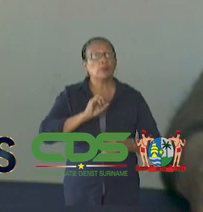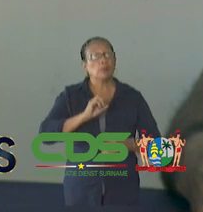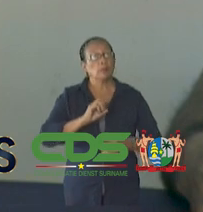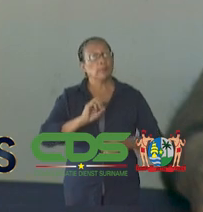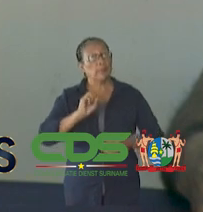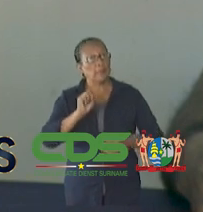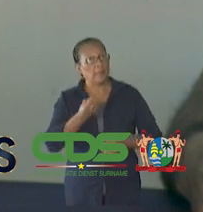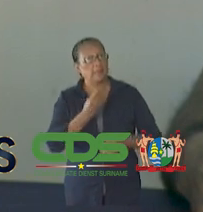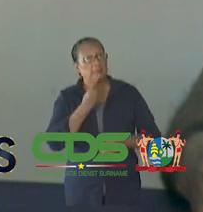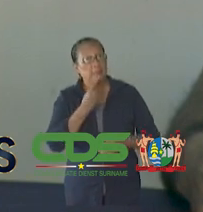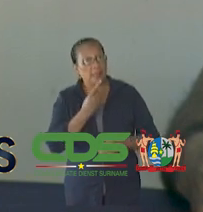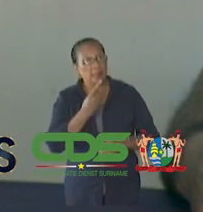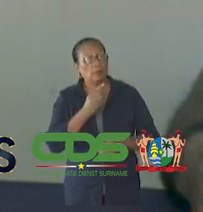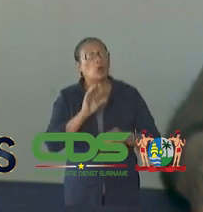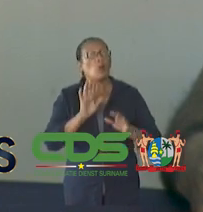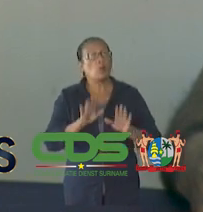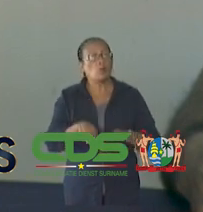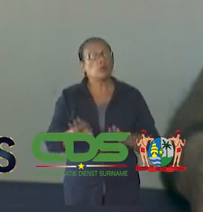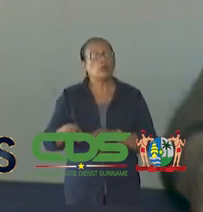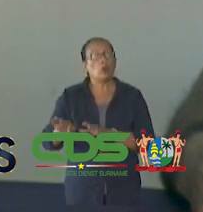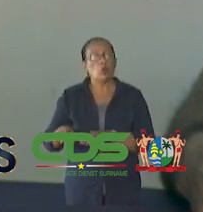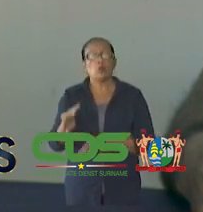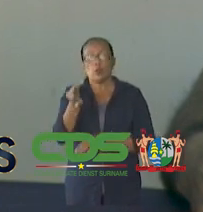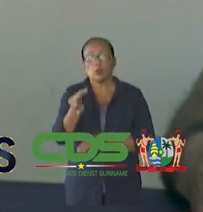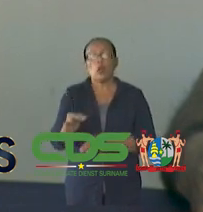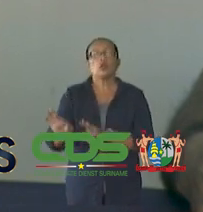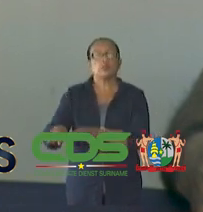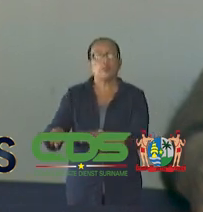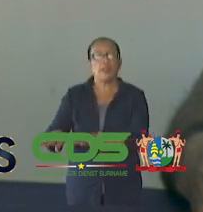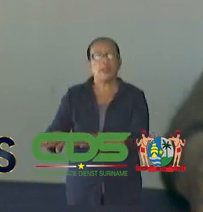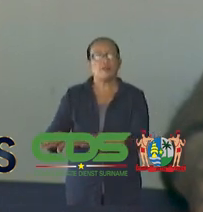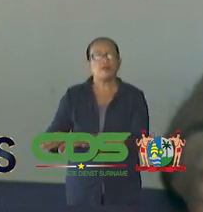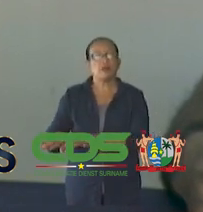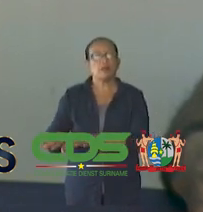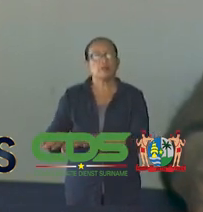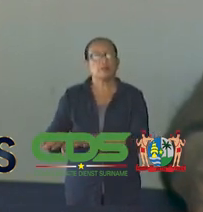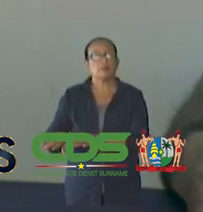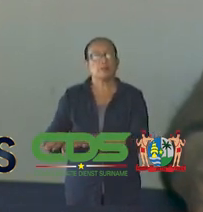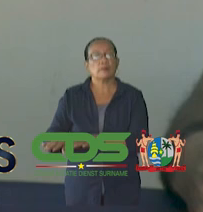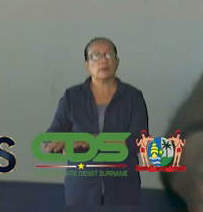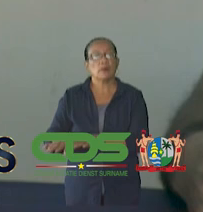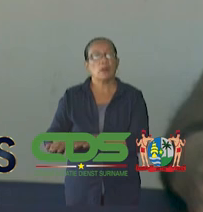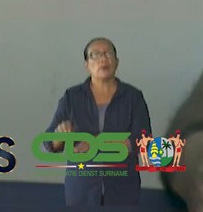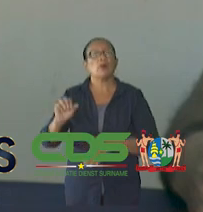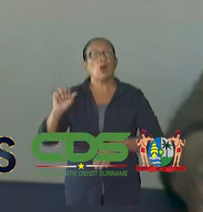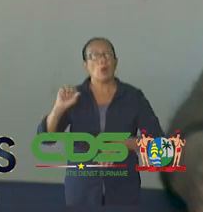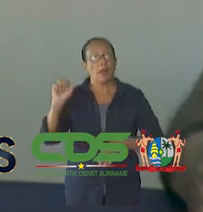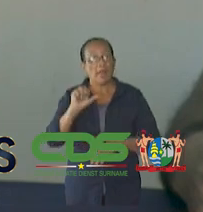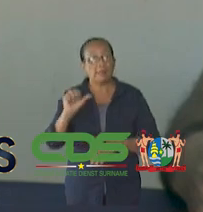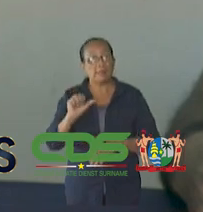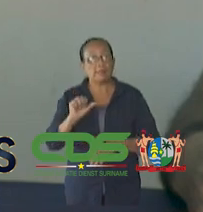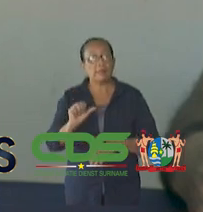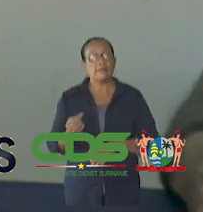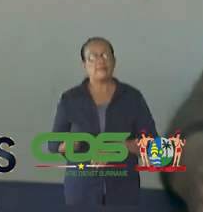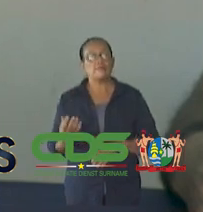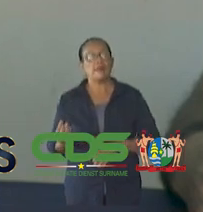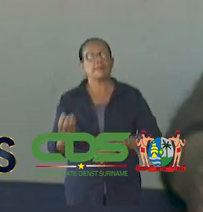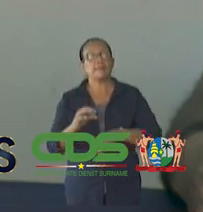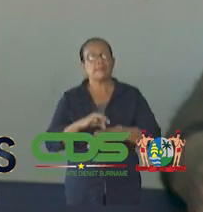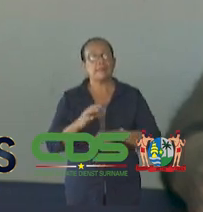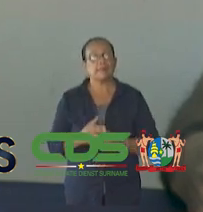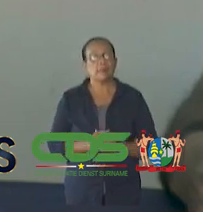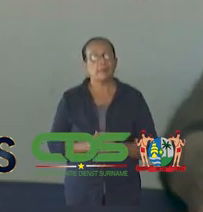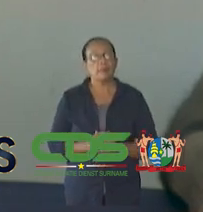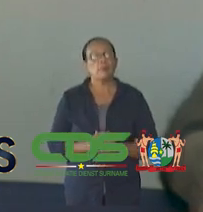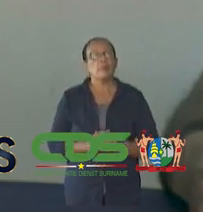tijdelijk thuis blijven conform andere infectieziekten. Bij